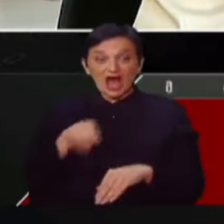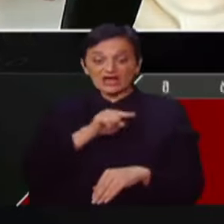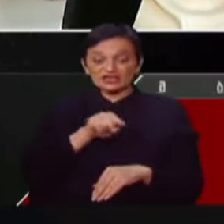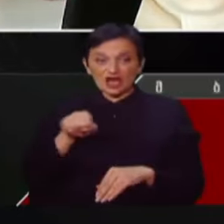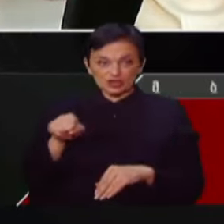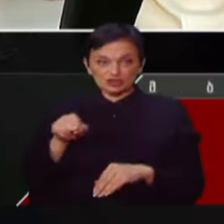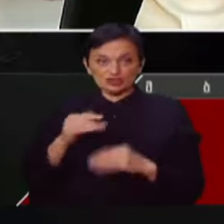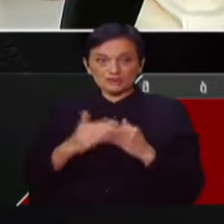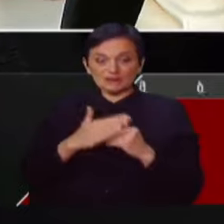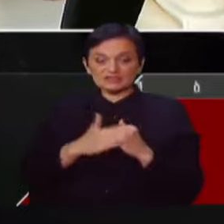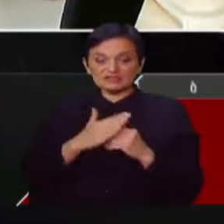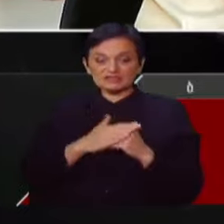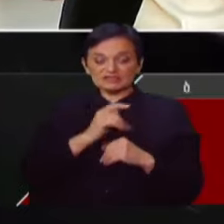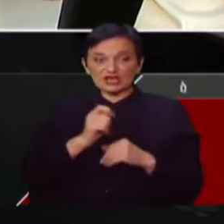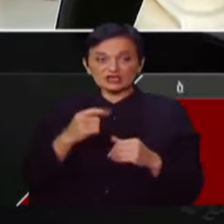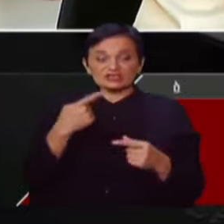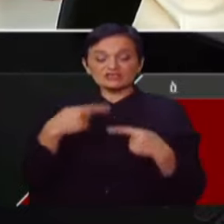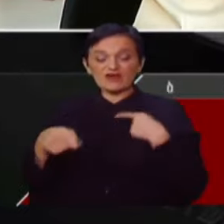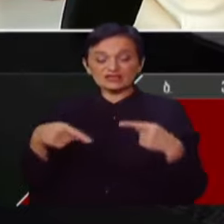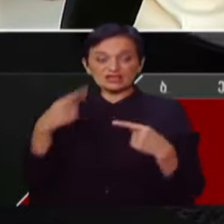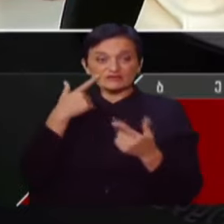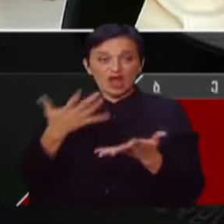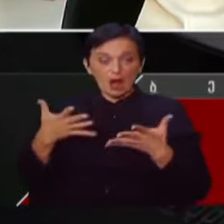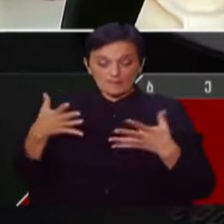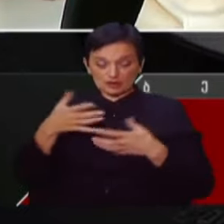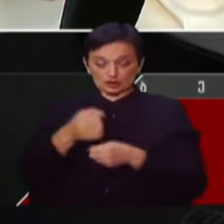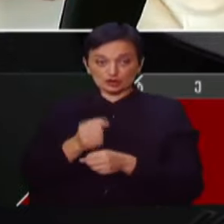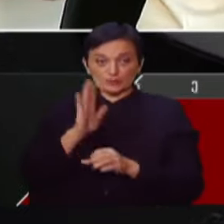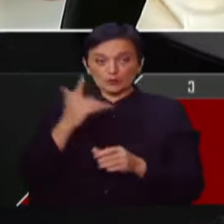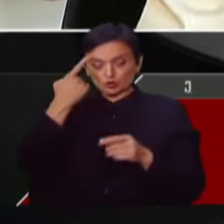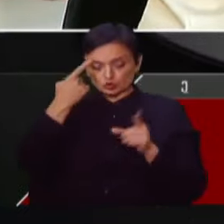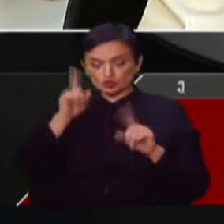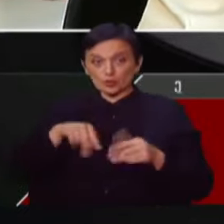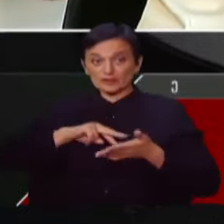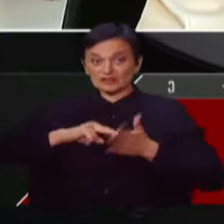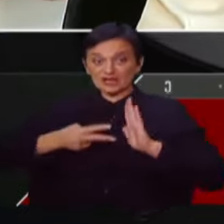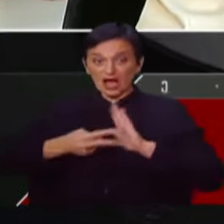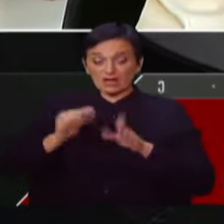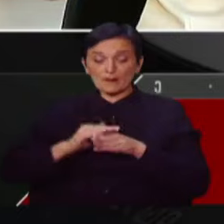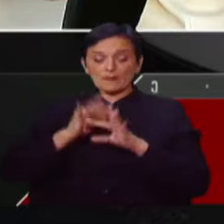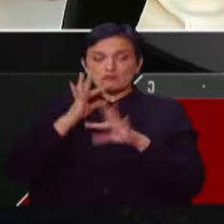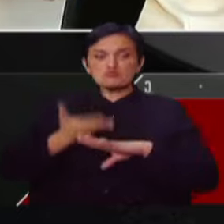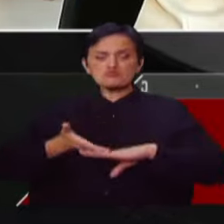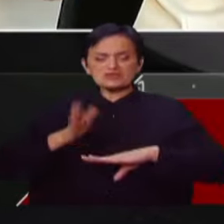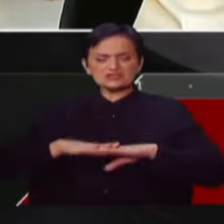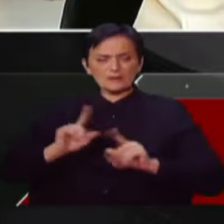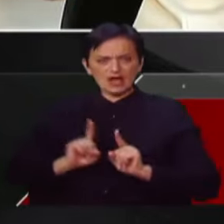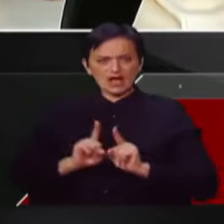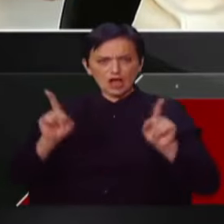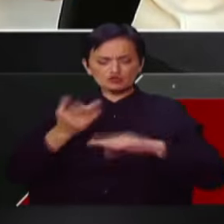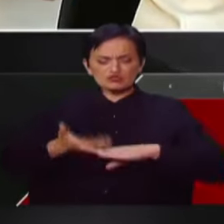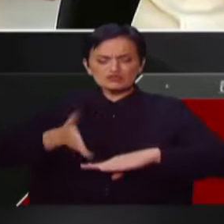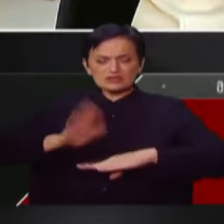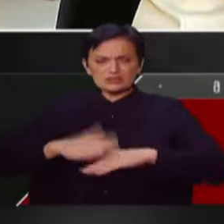მსჯავრდებულებისთვის კი სასჯელი სხვადასხვა ეფექტით შემცირდება. უკვე ცნობილია, რომ დაგეგმილი ამნისტია მძიმე და განსაკუთრებით